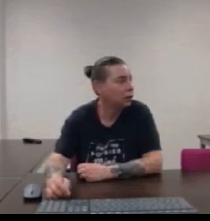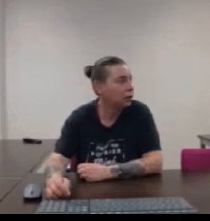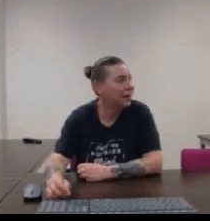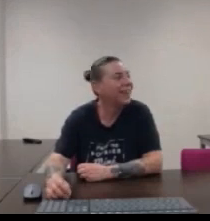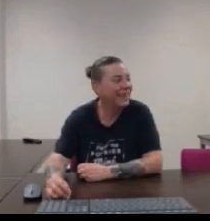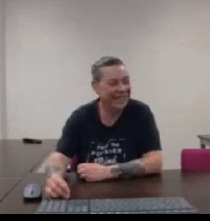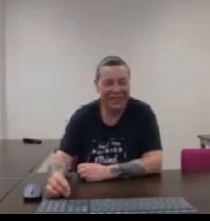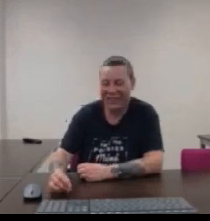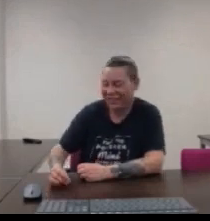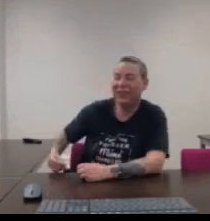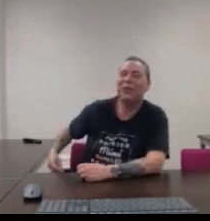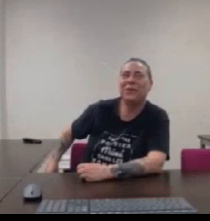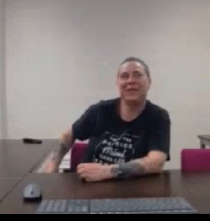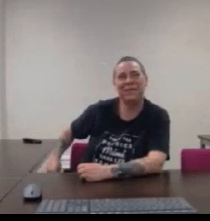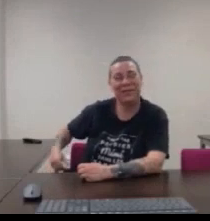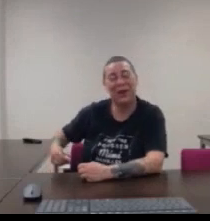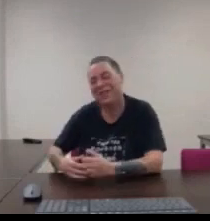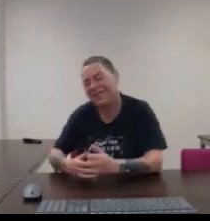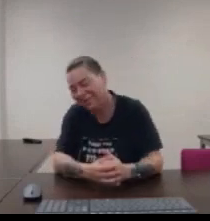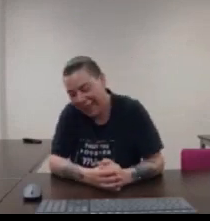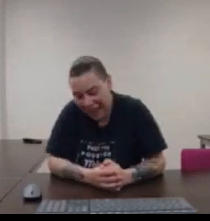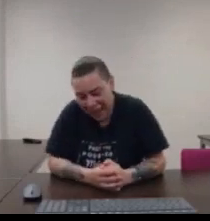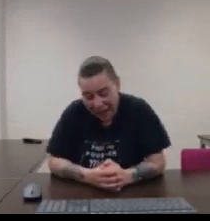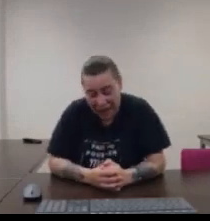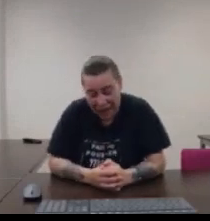Je vais te laisser y répondre. ouais, j'avais trop Tu envie. le sentais, hein? Ah oui.